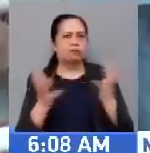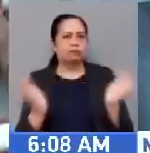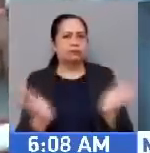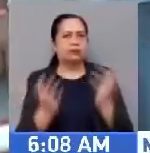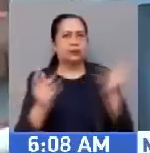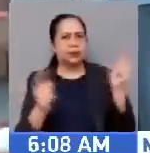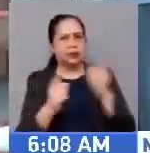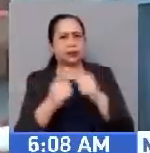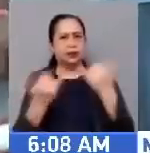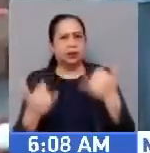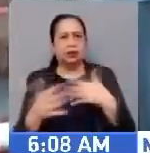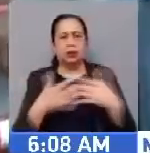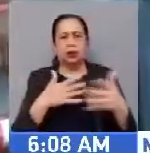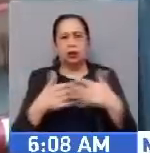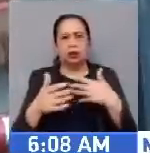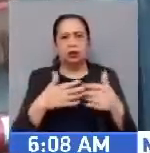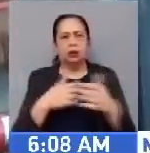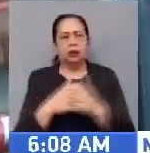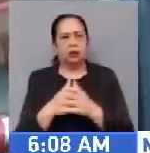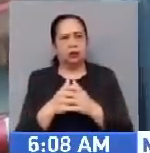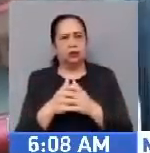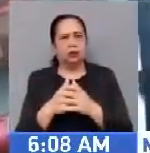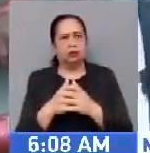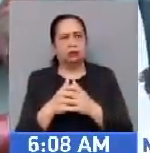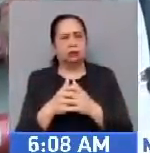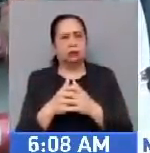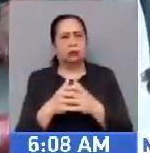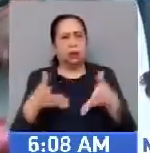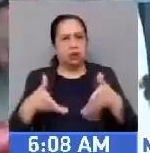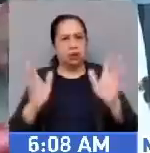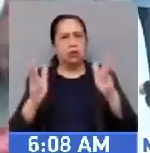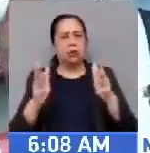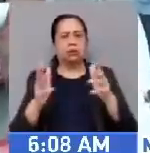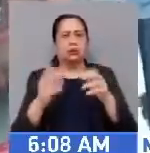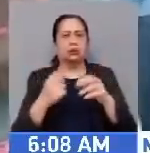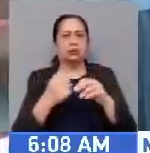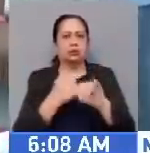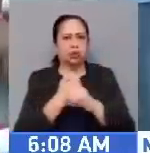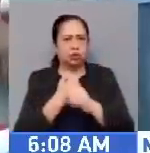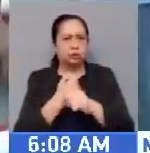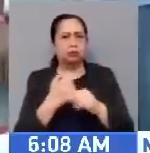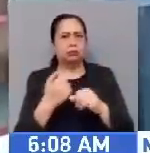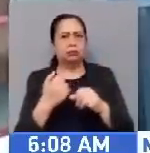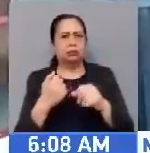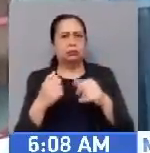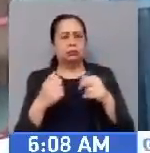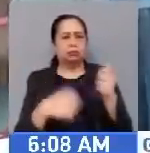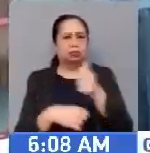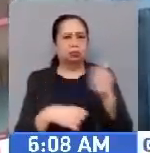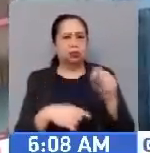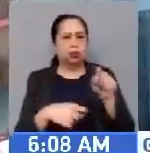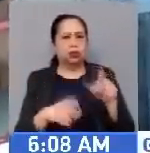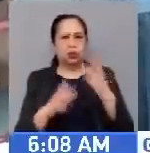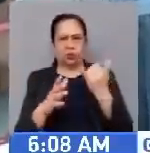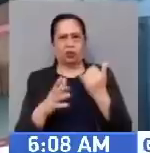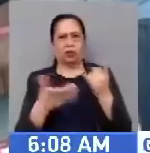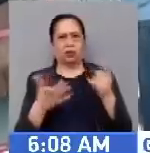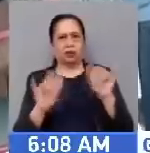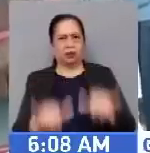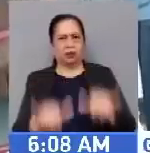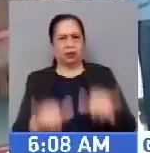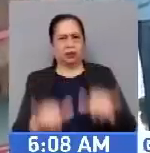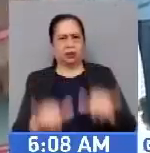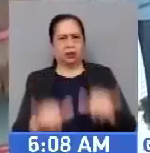na pinapayagan na pong pumasada ang mga jeep na dinadrive po ninyo, eh bakit dito pa rin po kayo nakatira sa